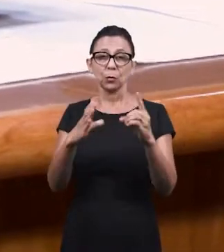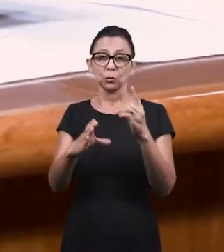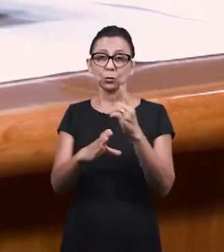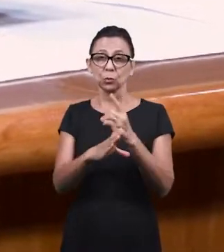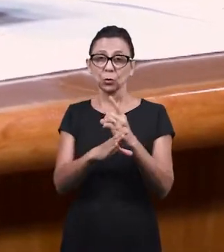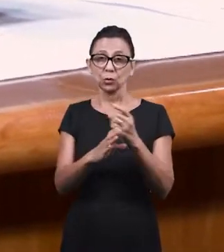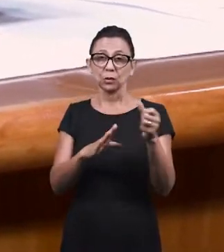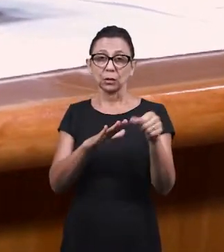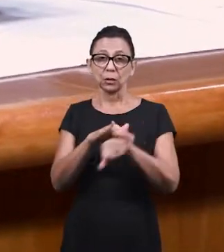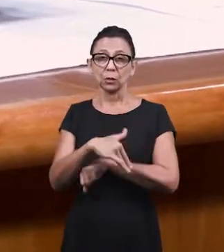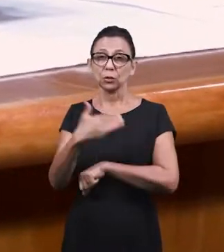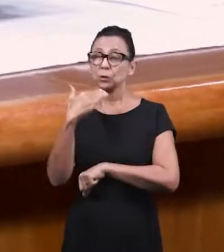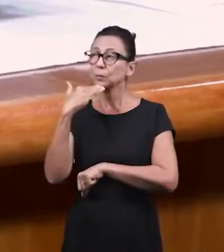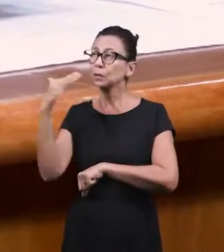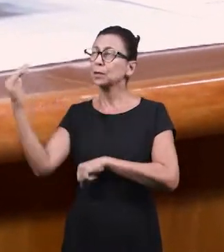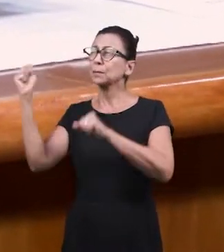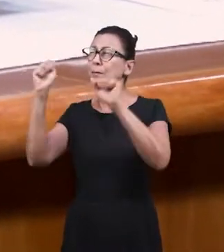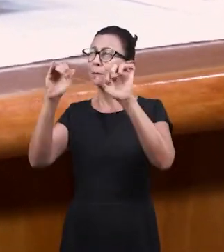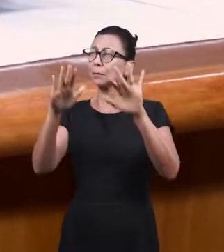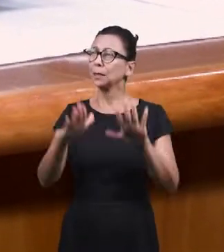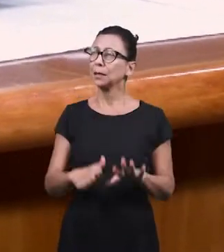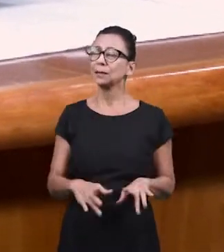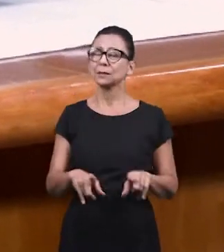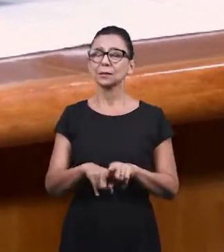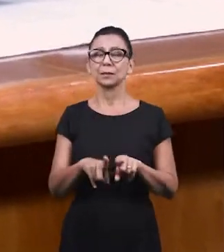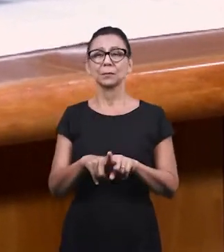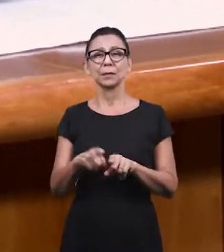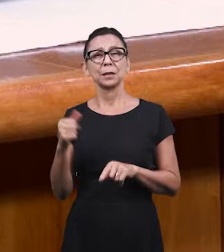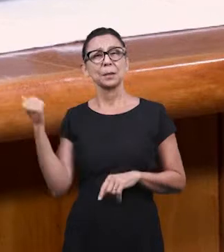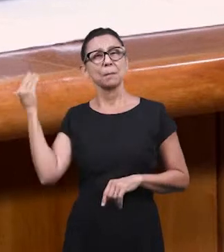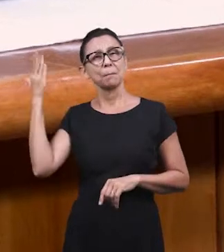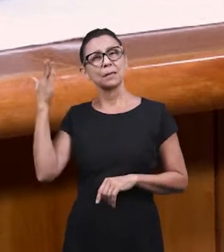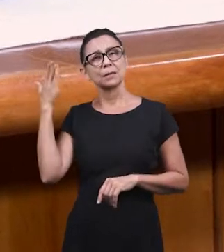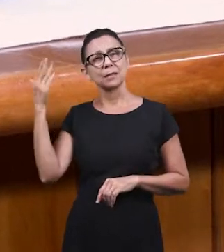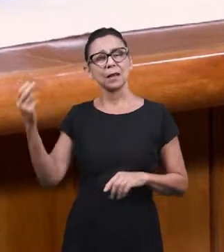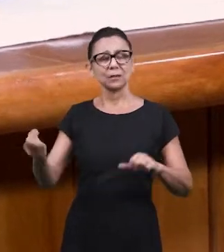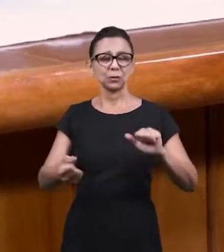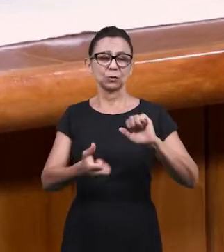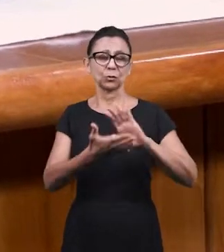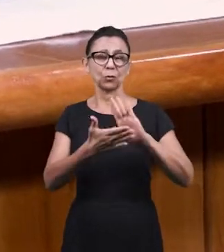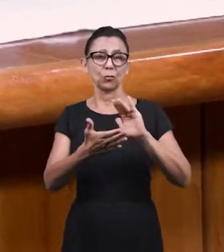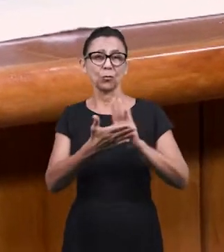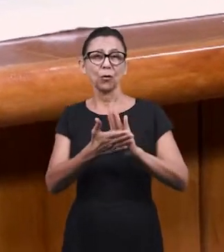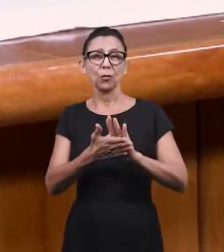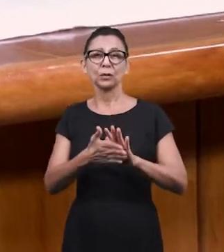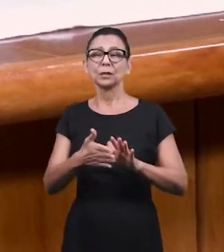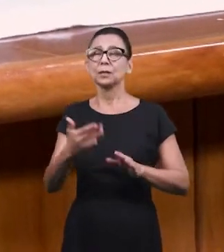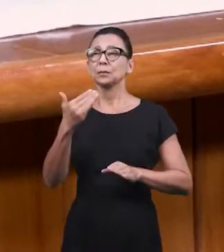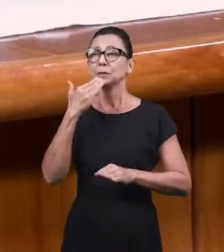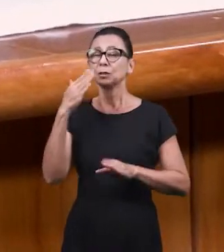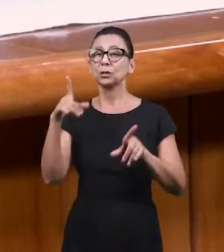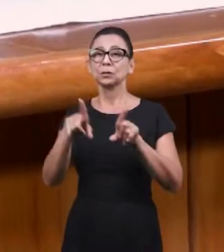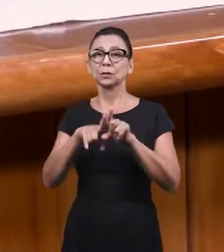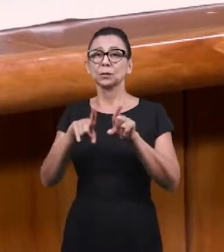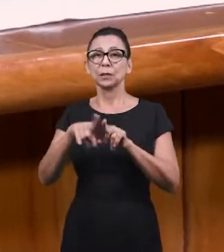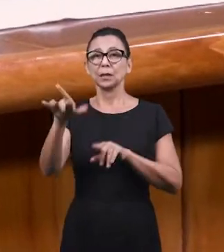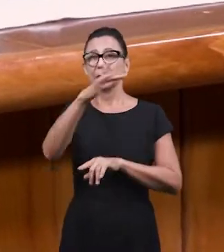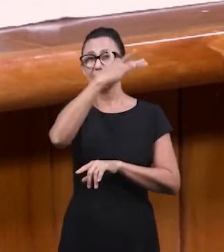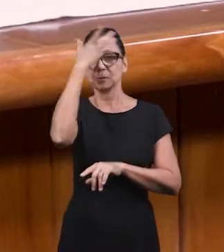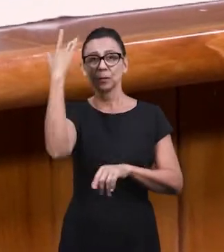ce soir, la parole et les louanges, puissent visiter les foyers, ceux